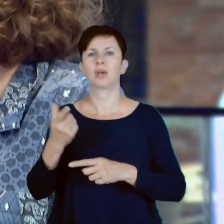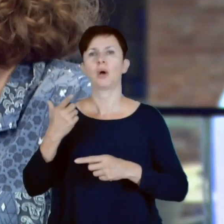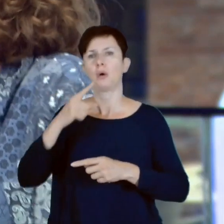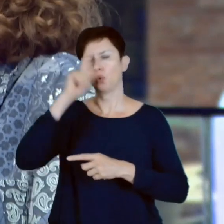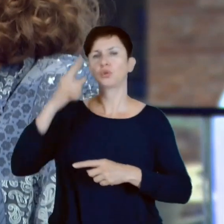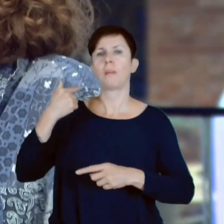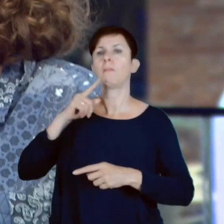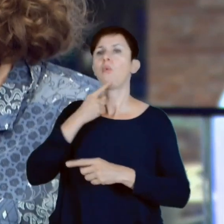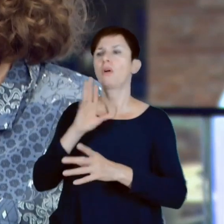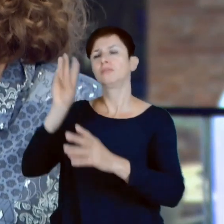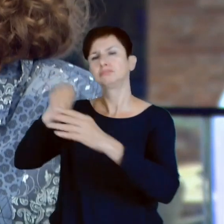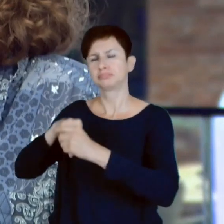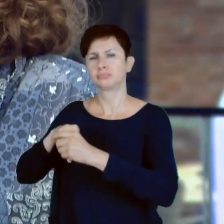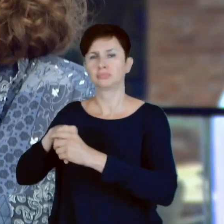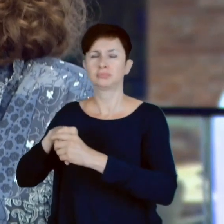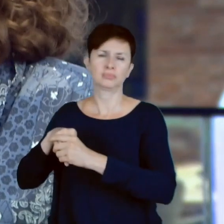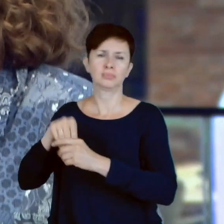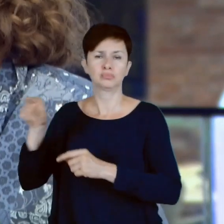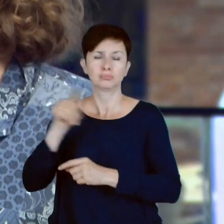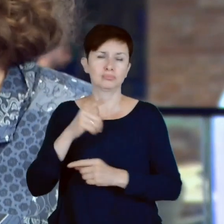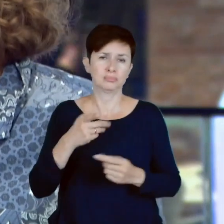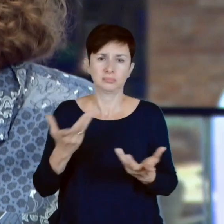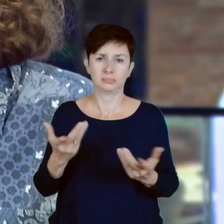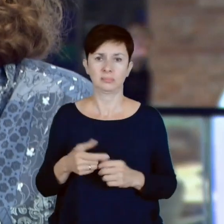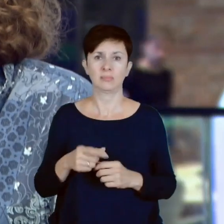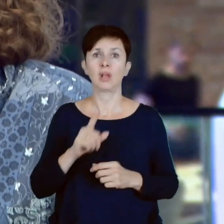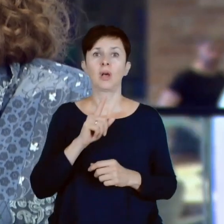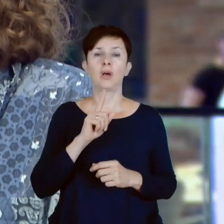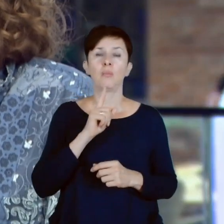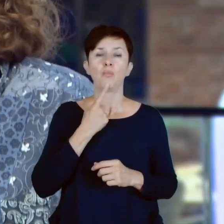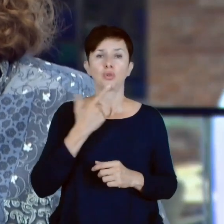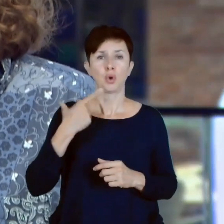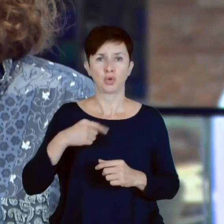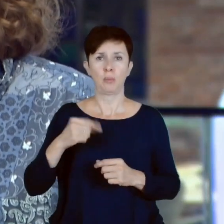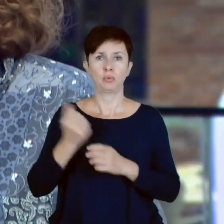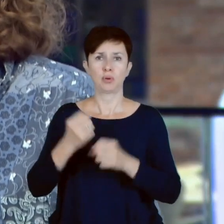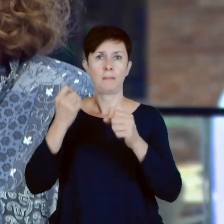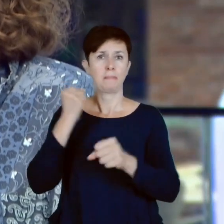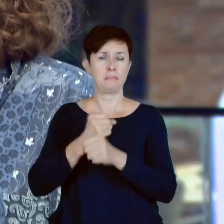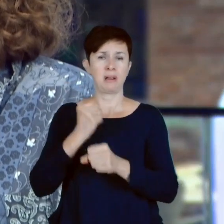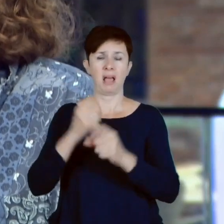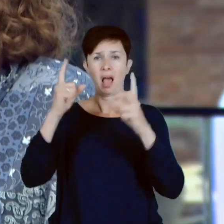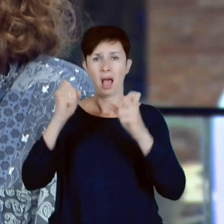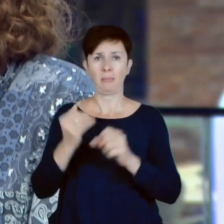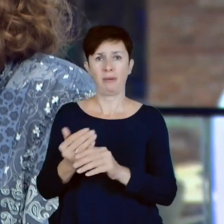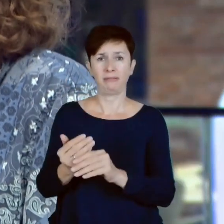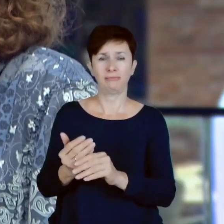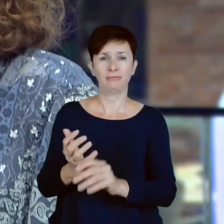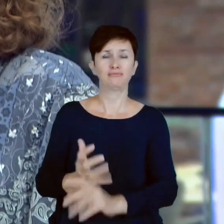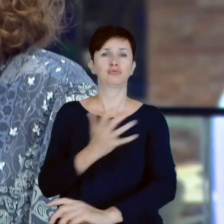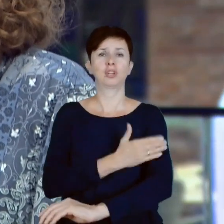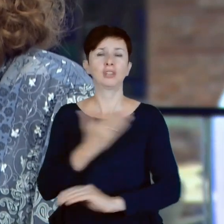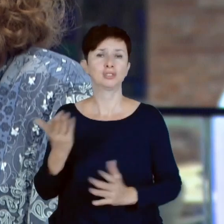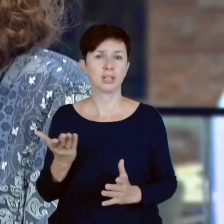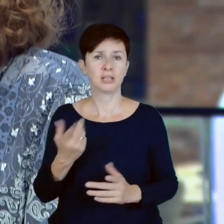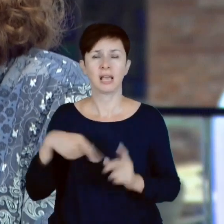zwrócić uwagę, że młode osoby zaczynają pracować coraz wcześniej. Więc też ich funkcjonowanie, krytyczne myślenie jest tak